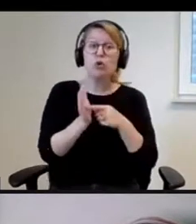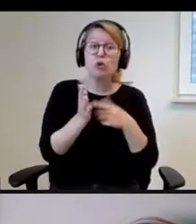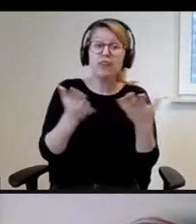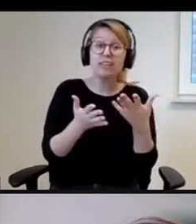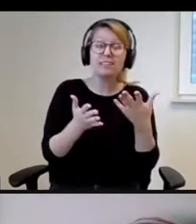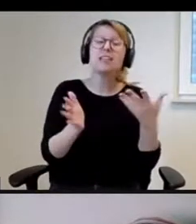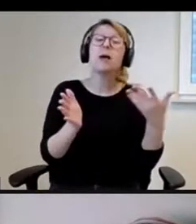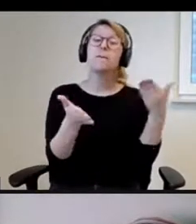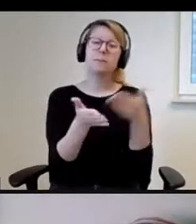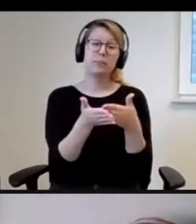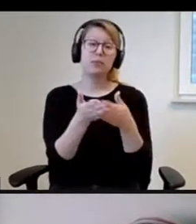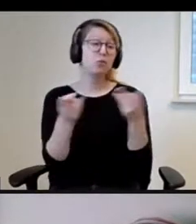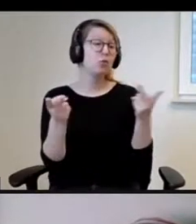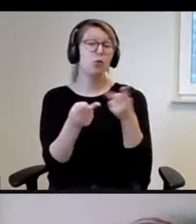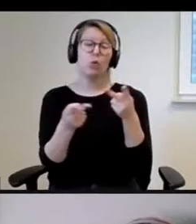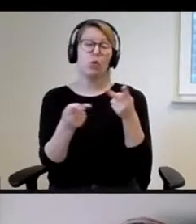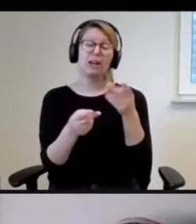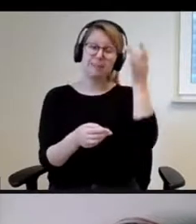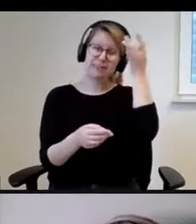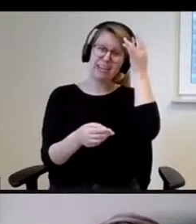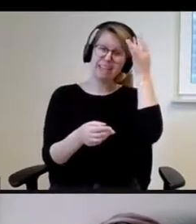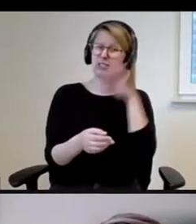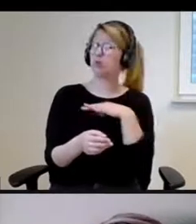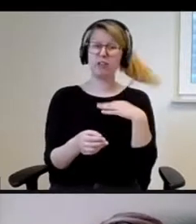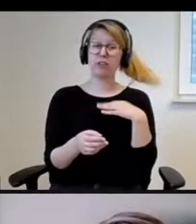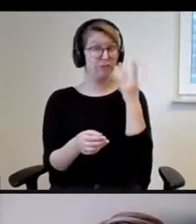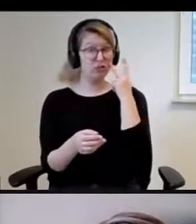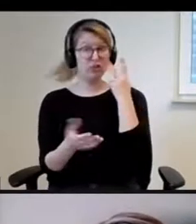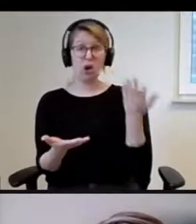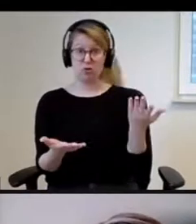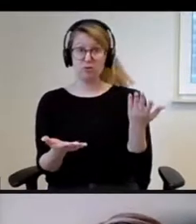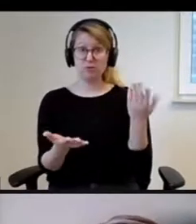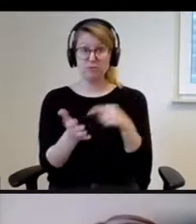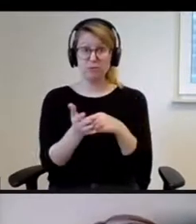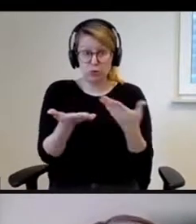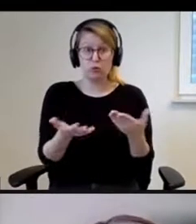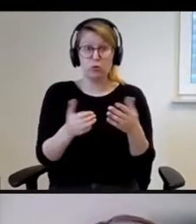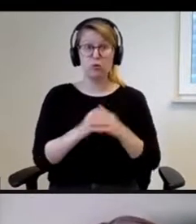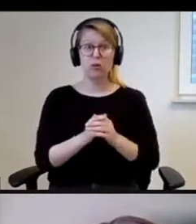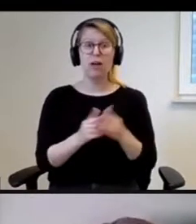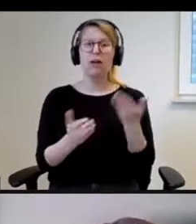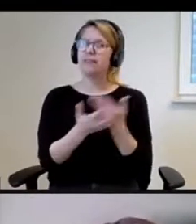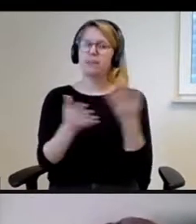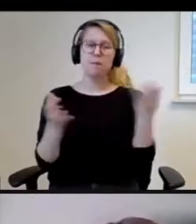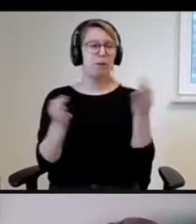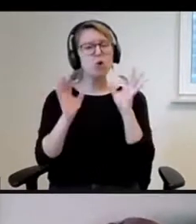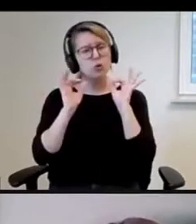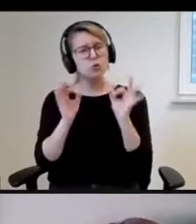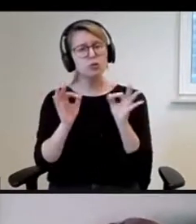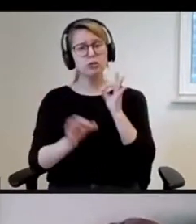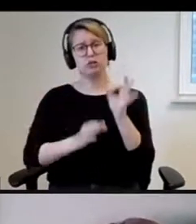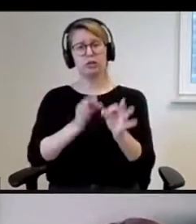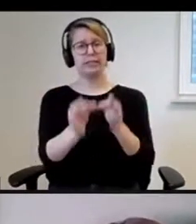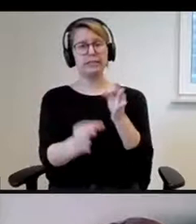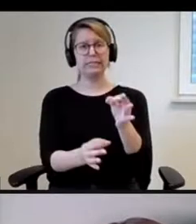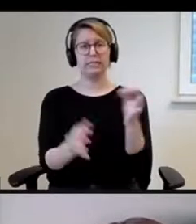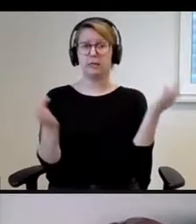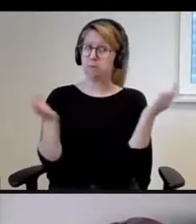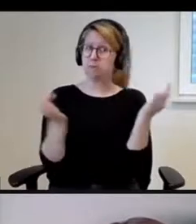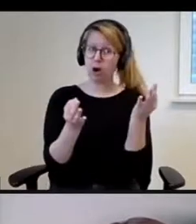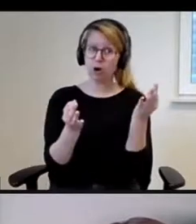il est évident qu'il faut une bonne stratégie, une bonne disability strategy au sein de l'Union